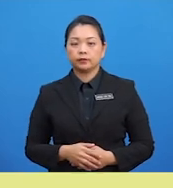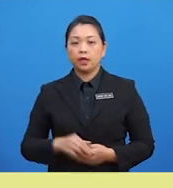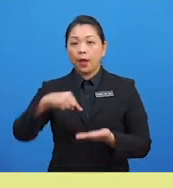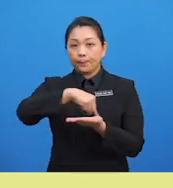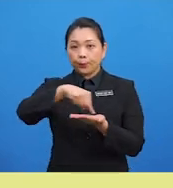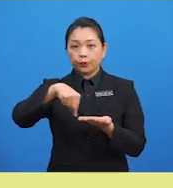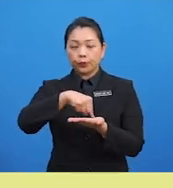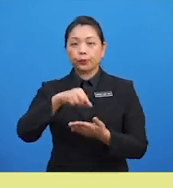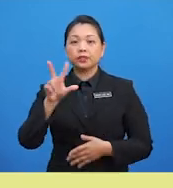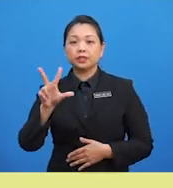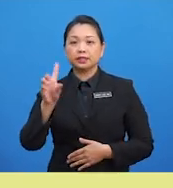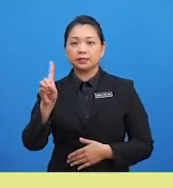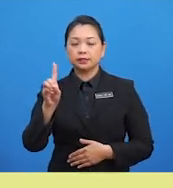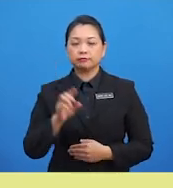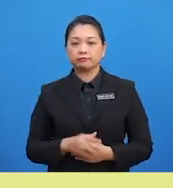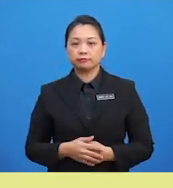model tiga dimensi.